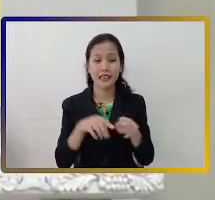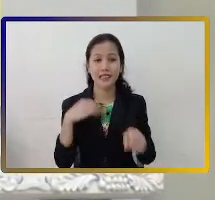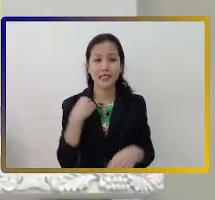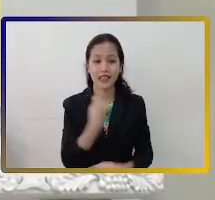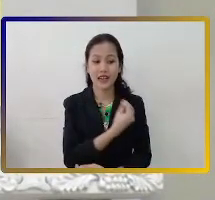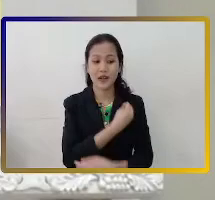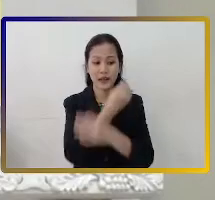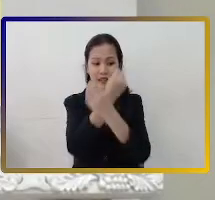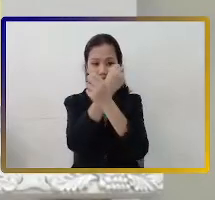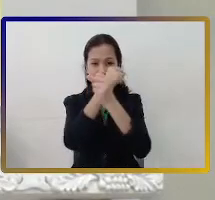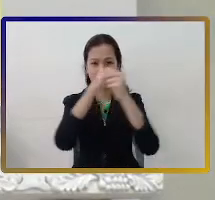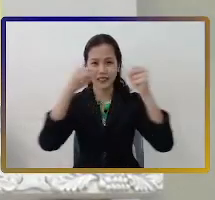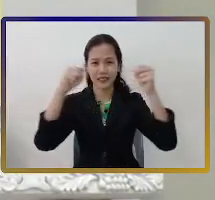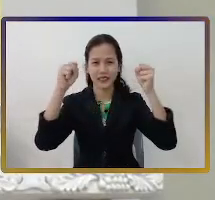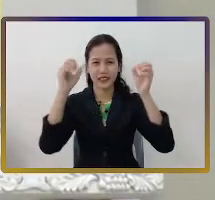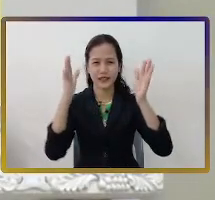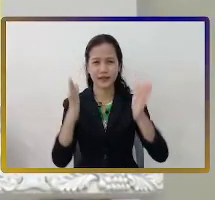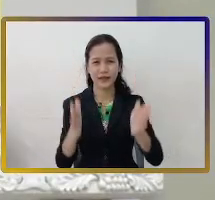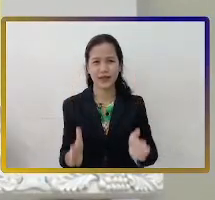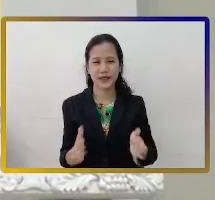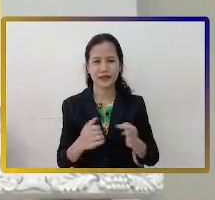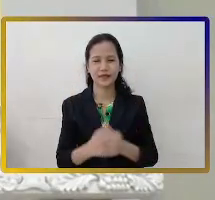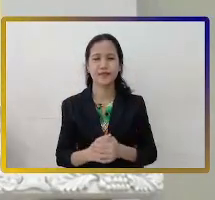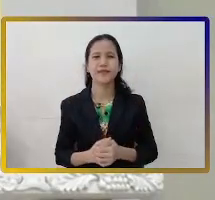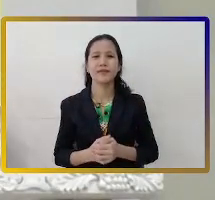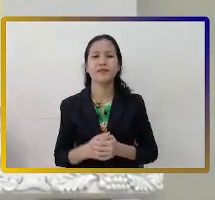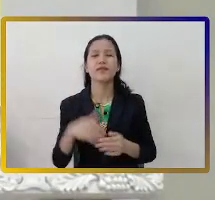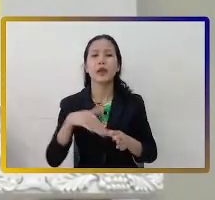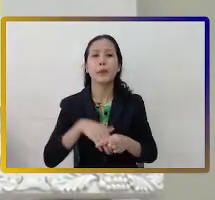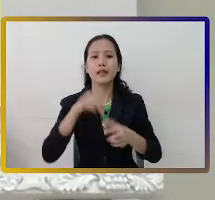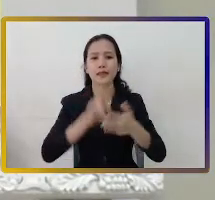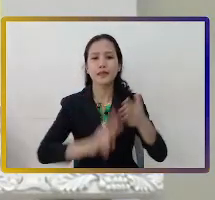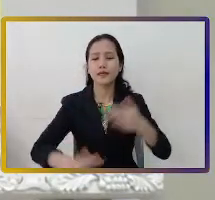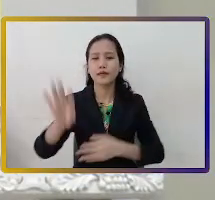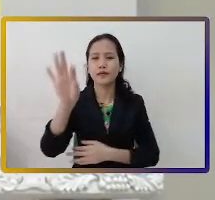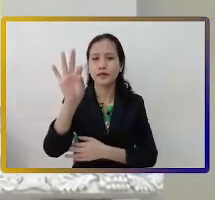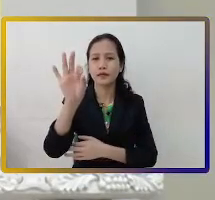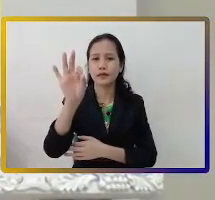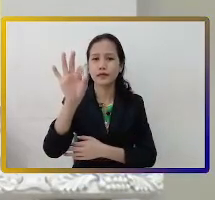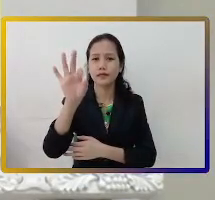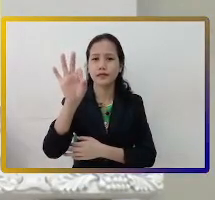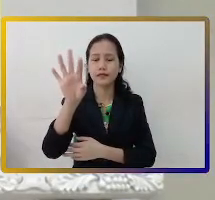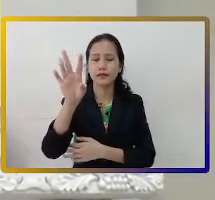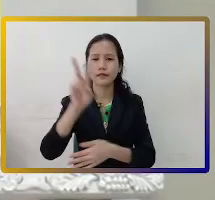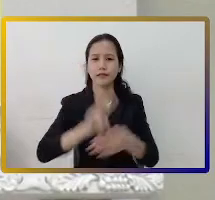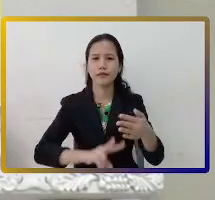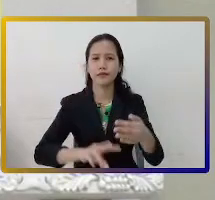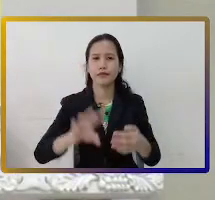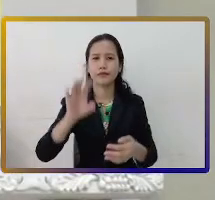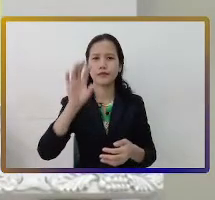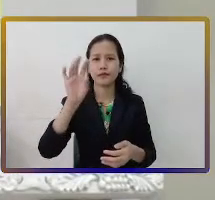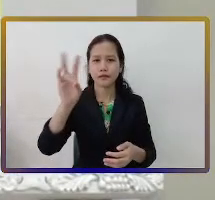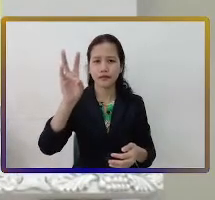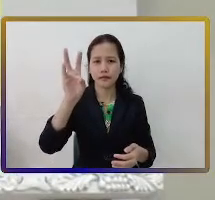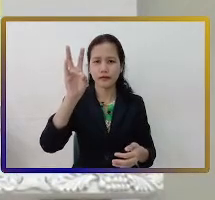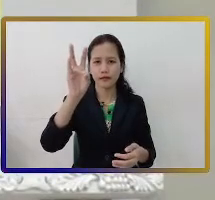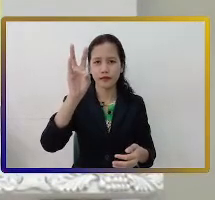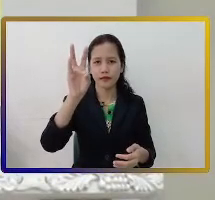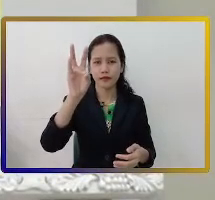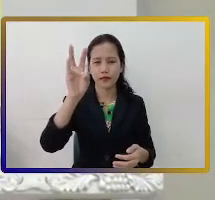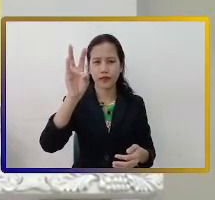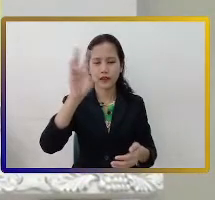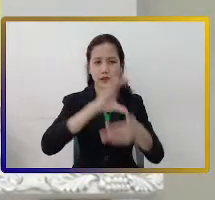lamang po ulit, in verse number 19 of chapter number 7, He will turn again, He will